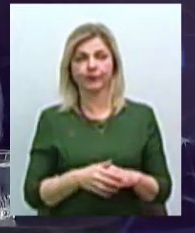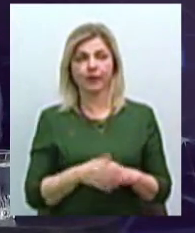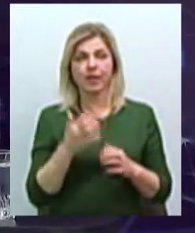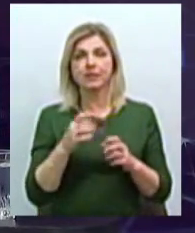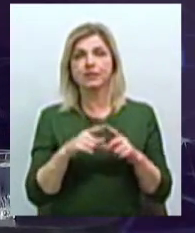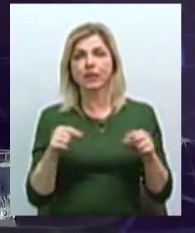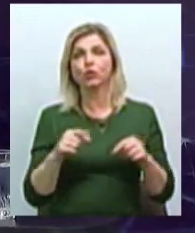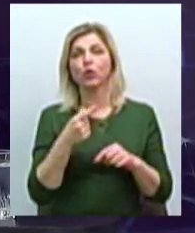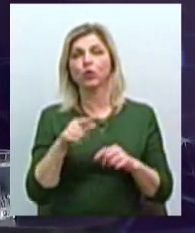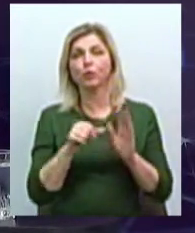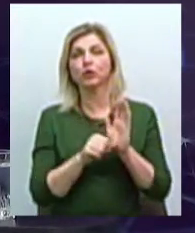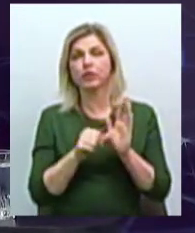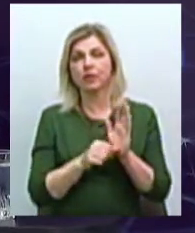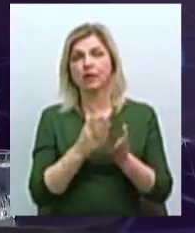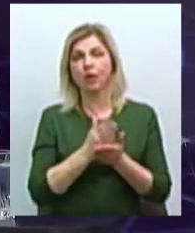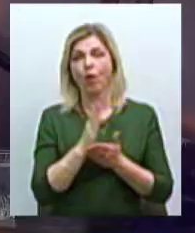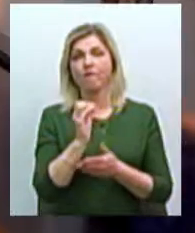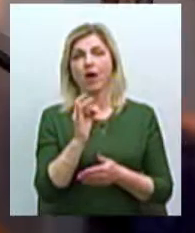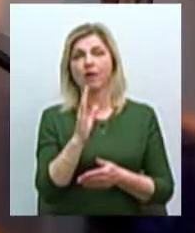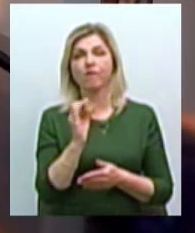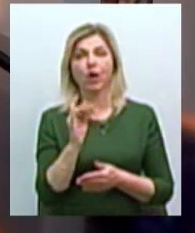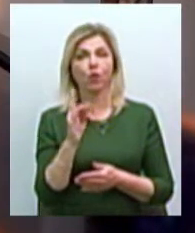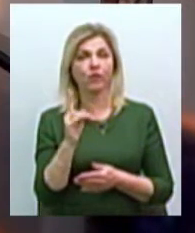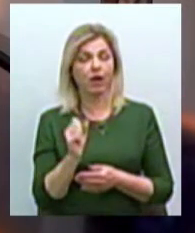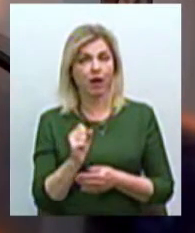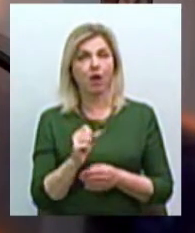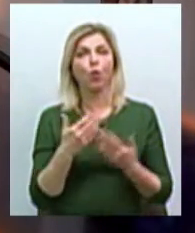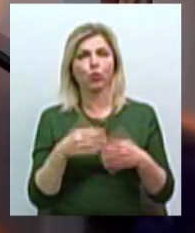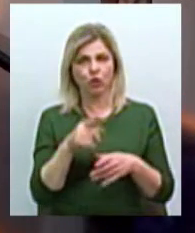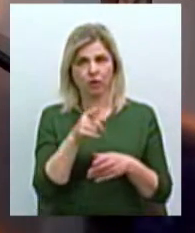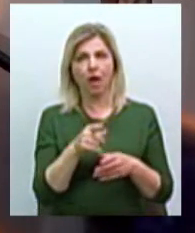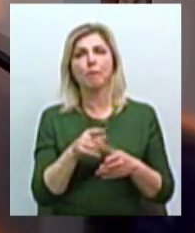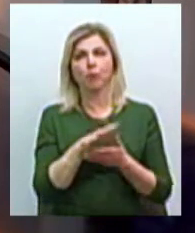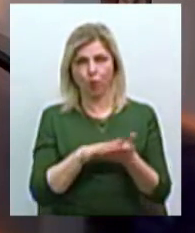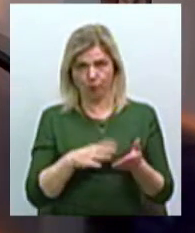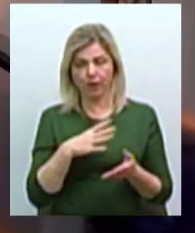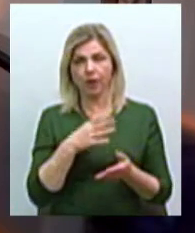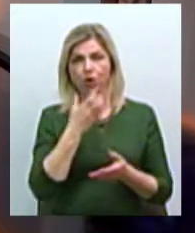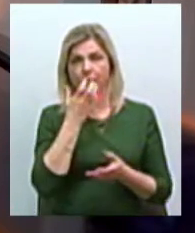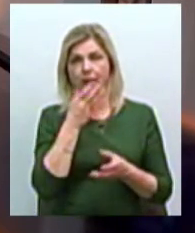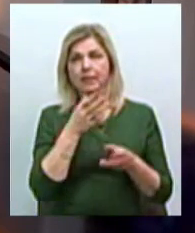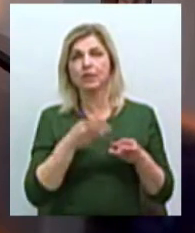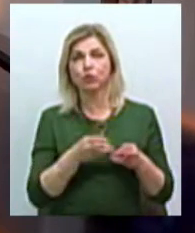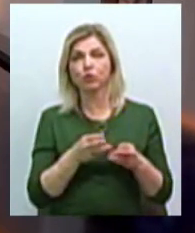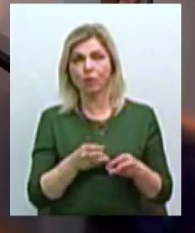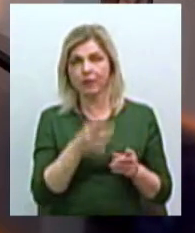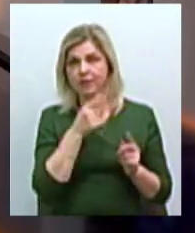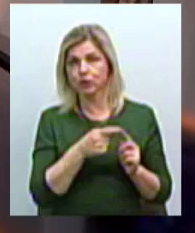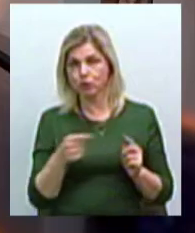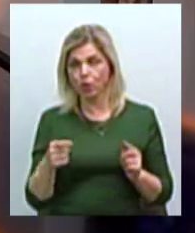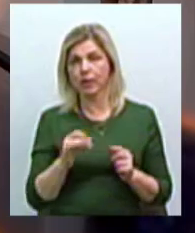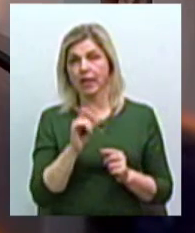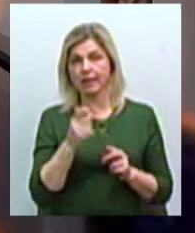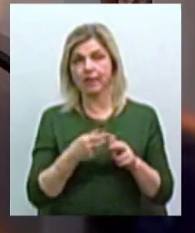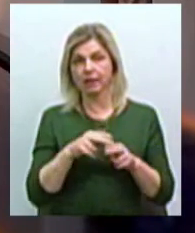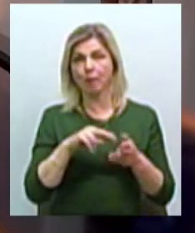середня школа номер 60, який знаходиться у Варварівці, який вже пройшов опалювальний сезон і вже виходячи з реалізованого